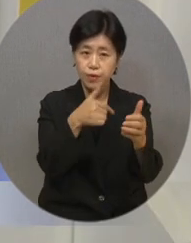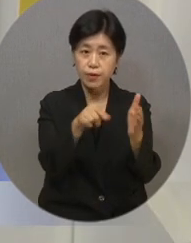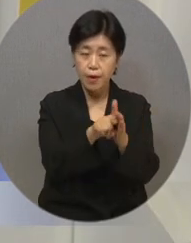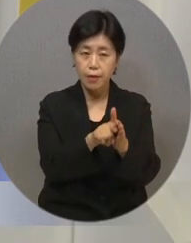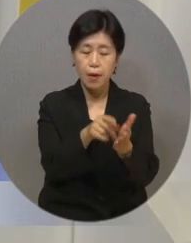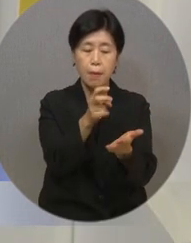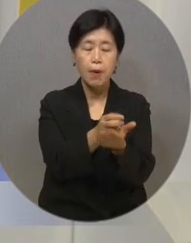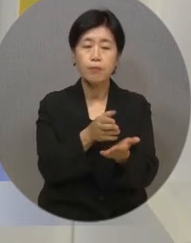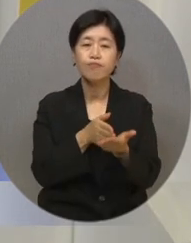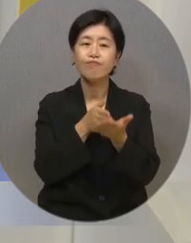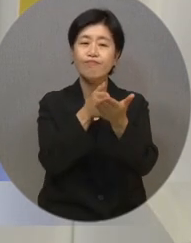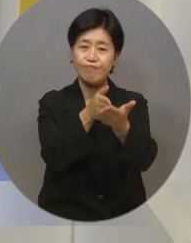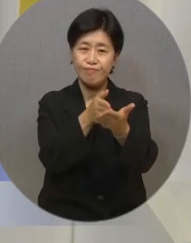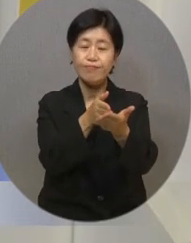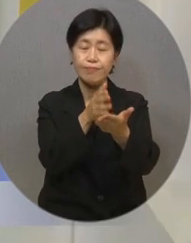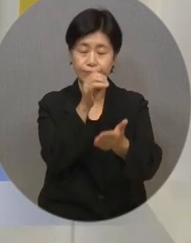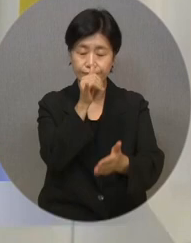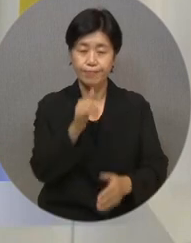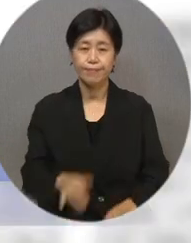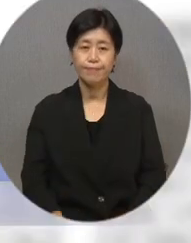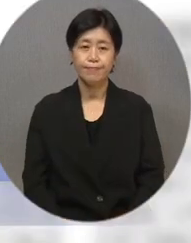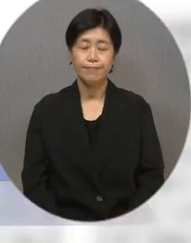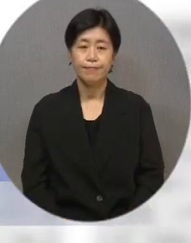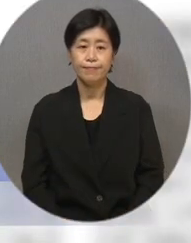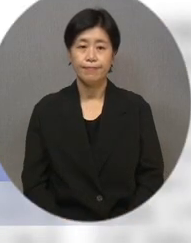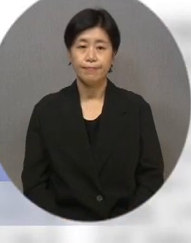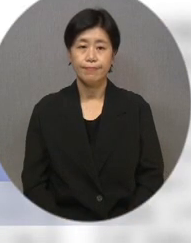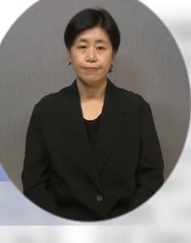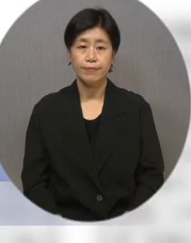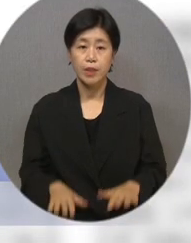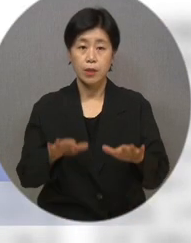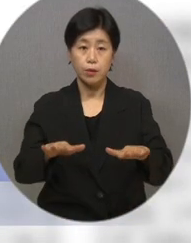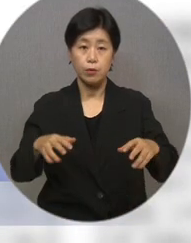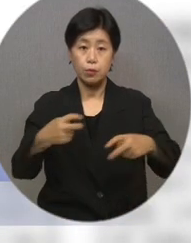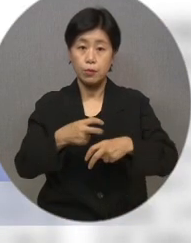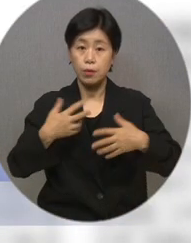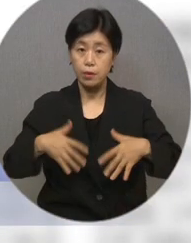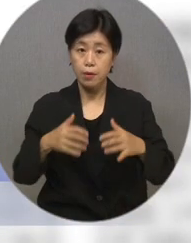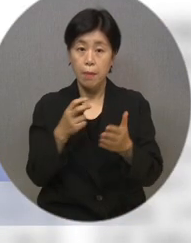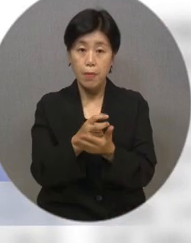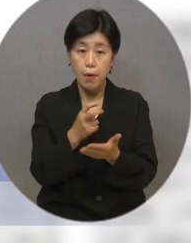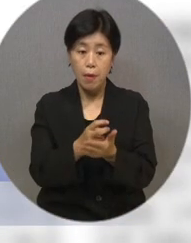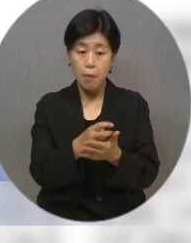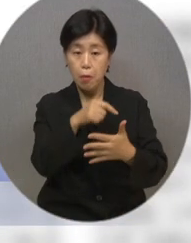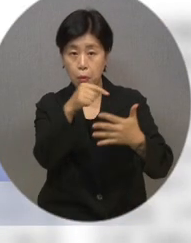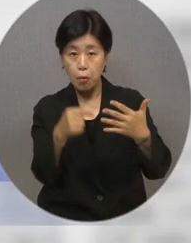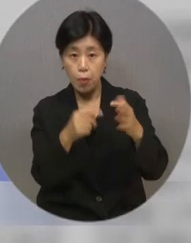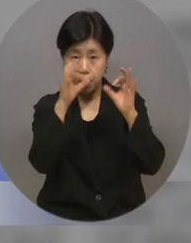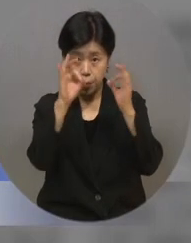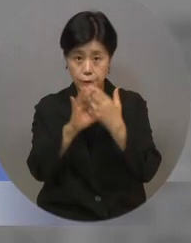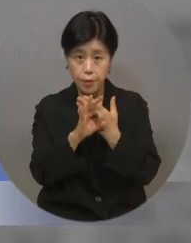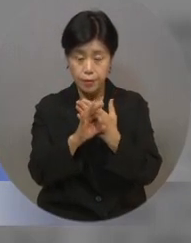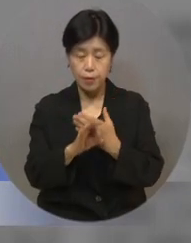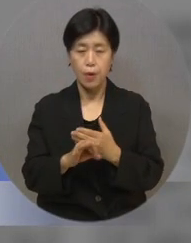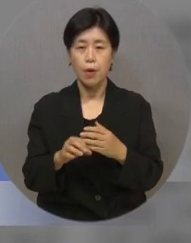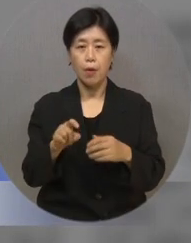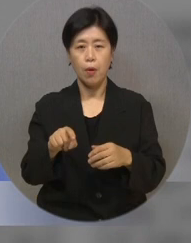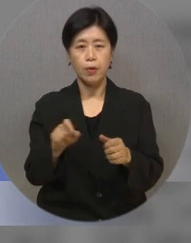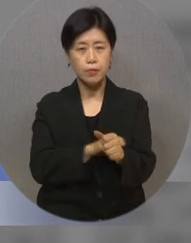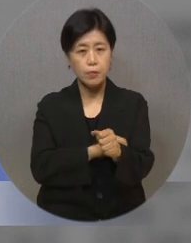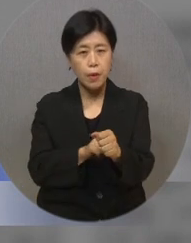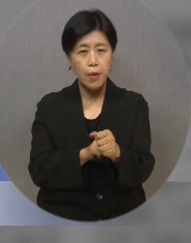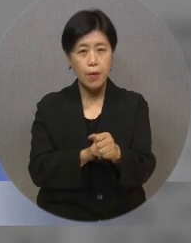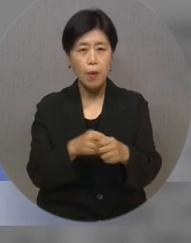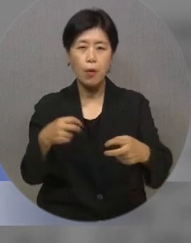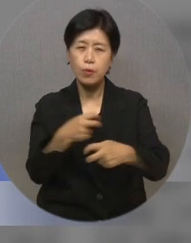위한 법안이 추진된다는 소식이 실렸는데요 현재 교통약자법 시행규칙에는이 교통약자를 위한 특별